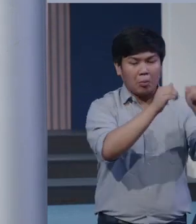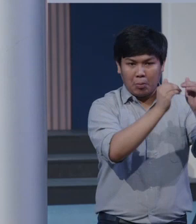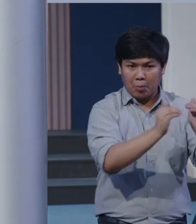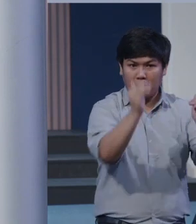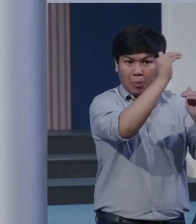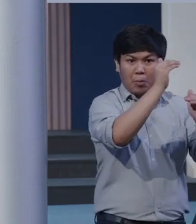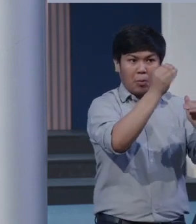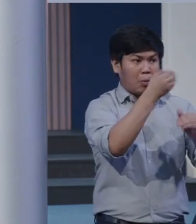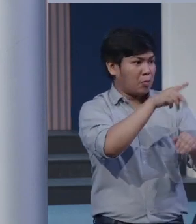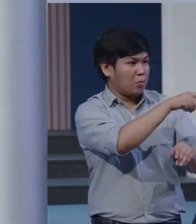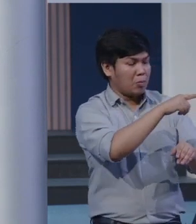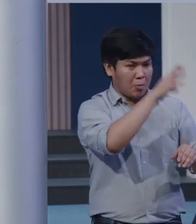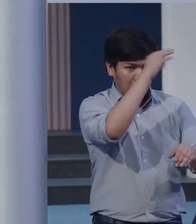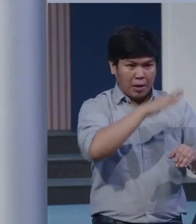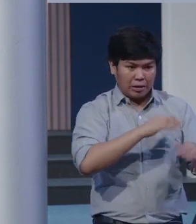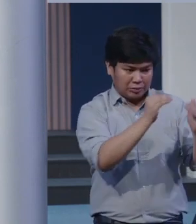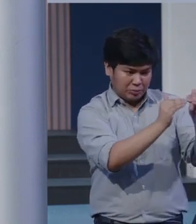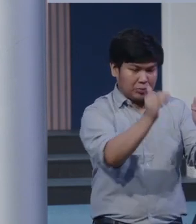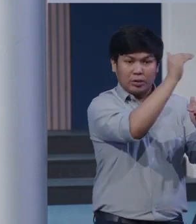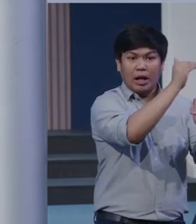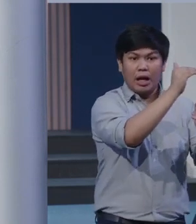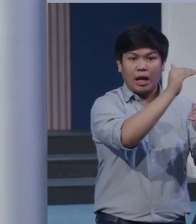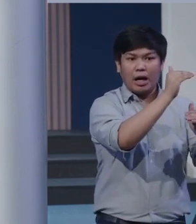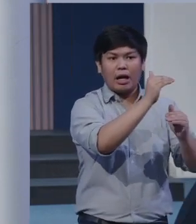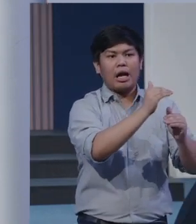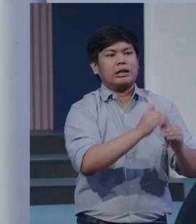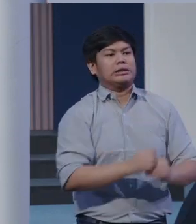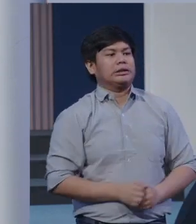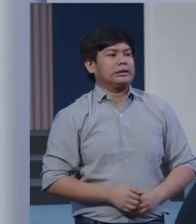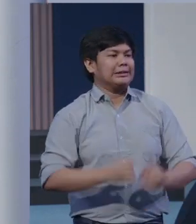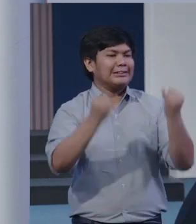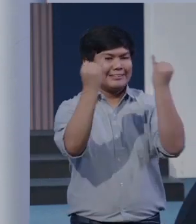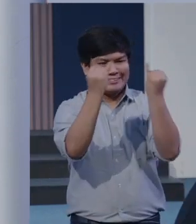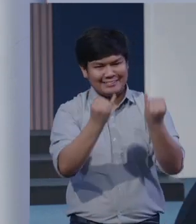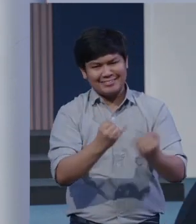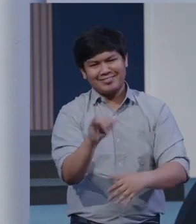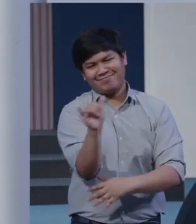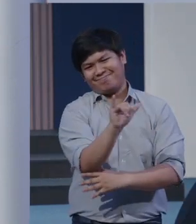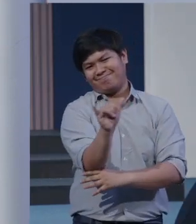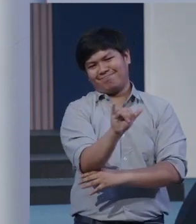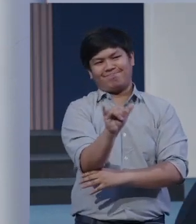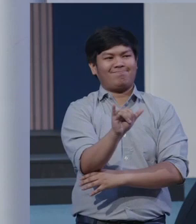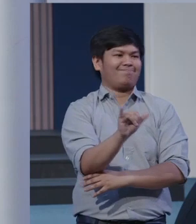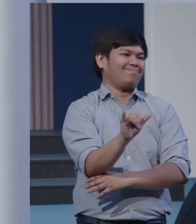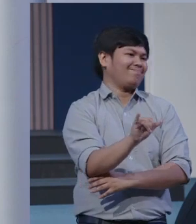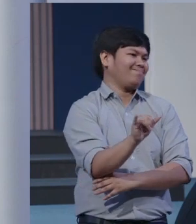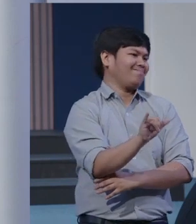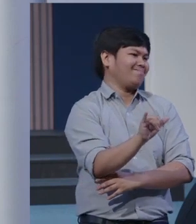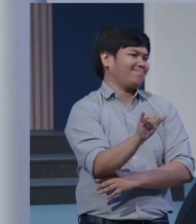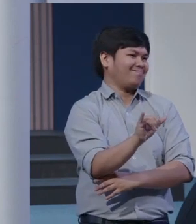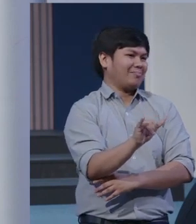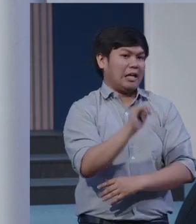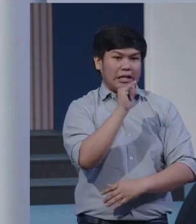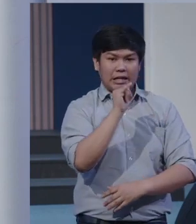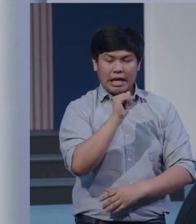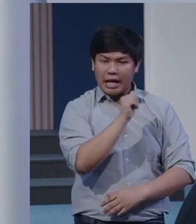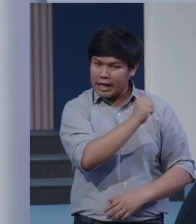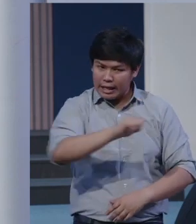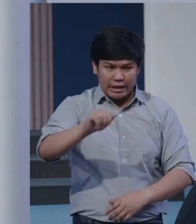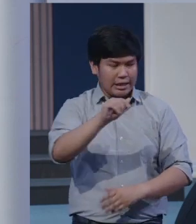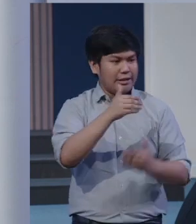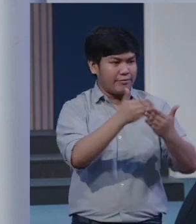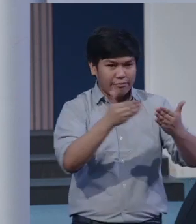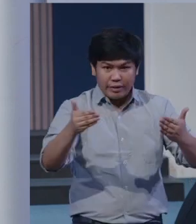8 but you no ung mga raised in Christ sa verse 1 but you sabi